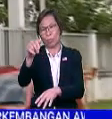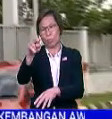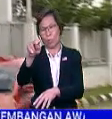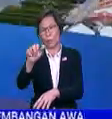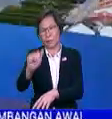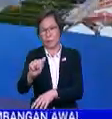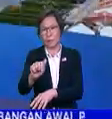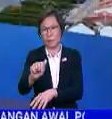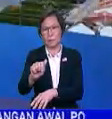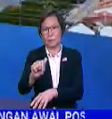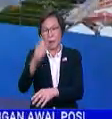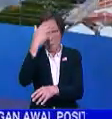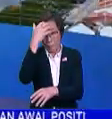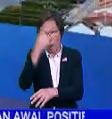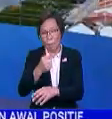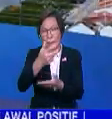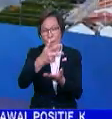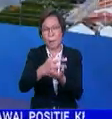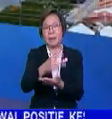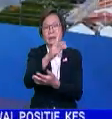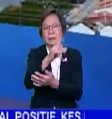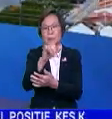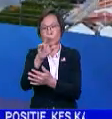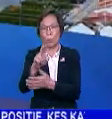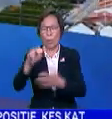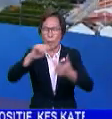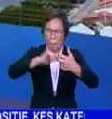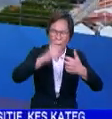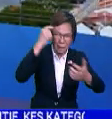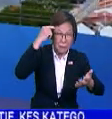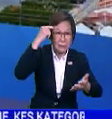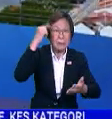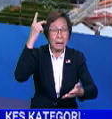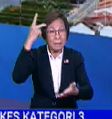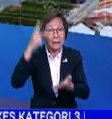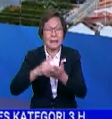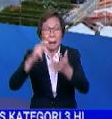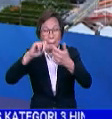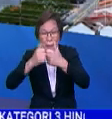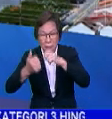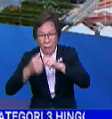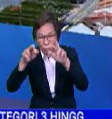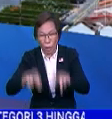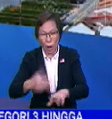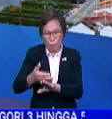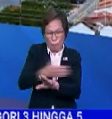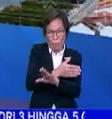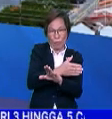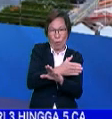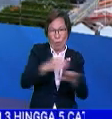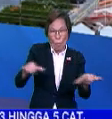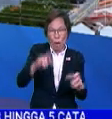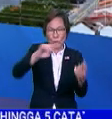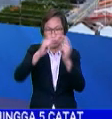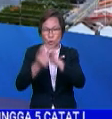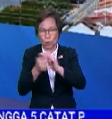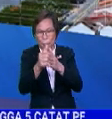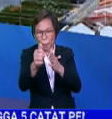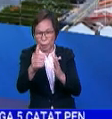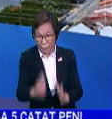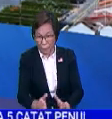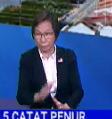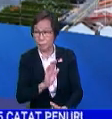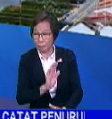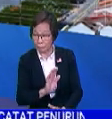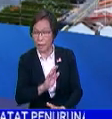Sibu. Kenal pasti permasalahan rakyat sebelum melakukan sebarang pertukaran pucuk pimpinan